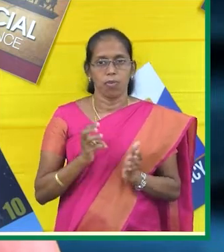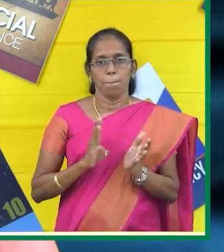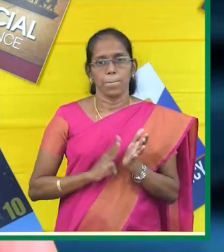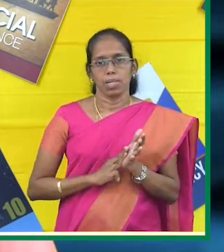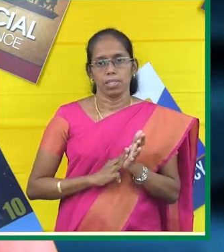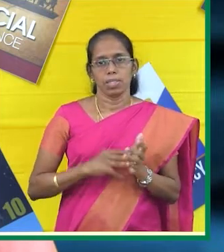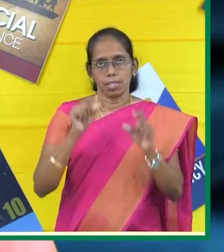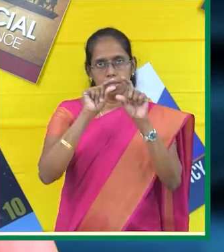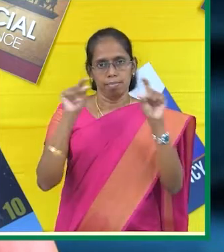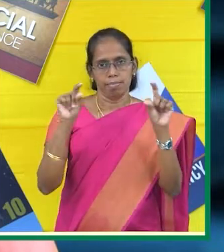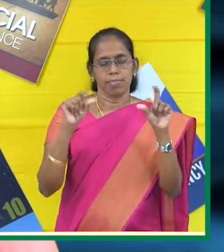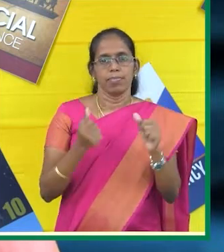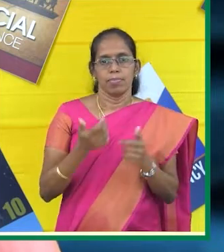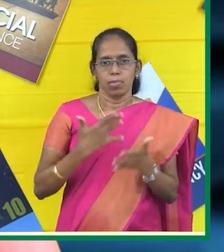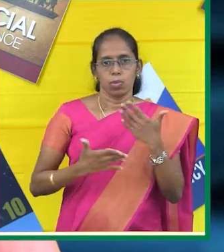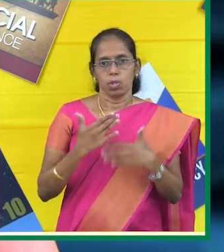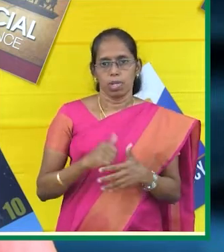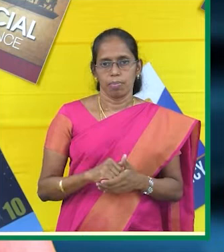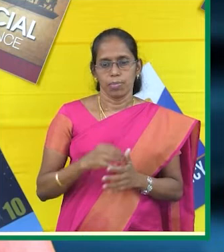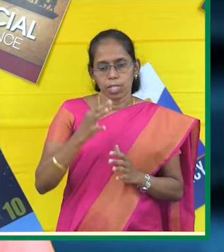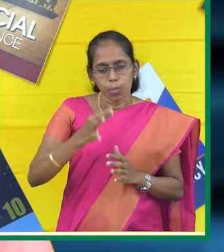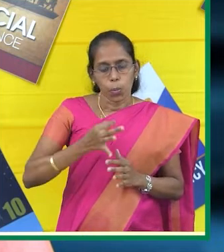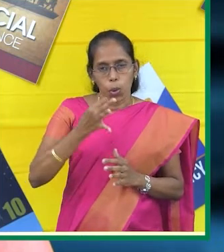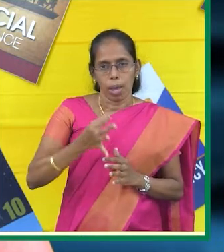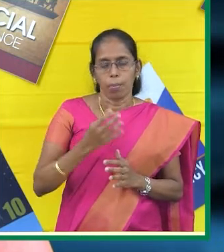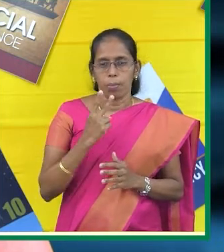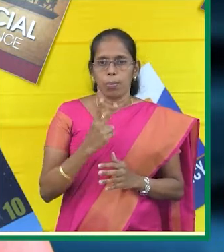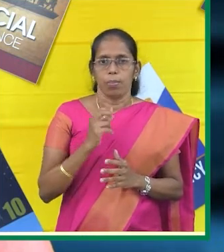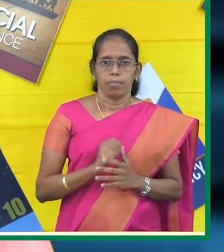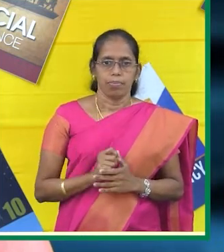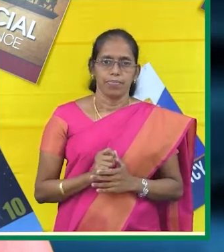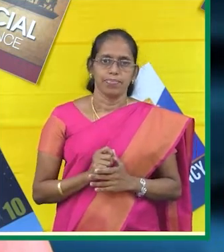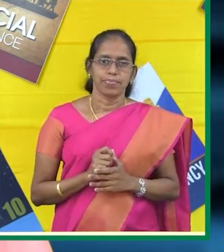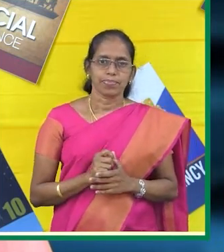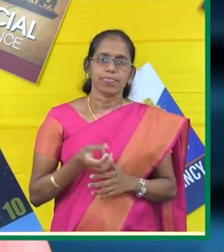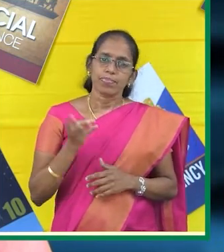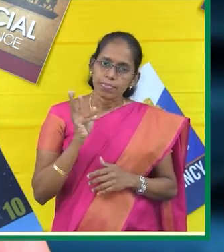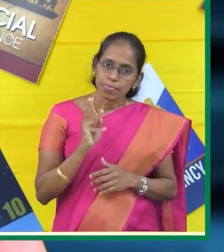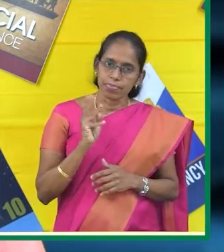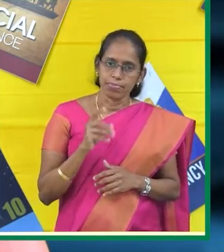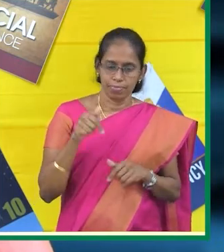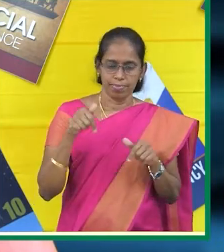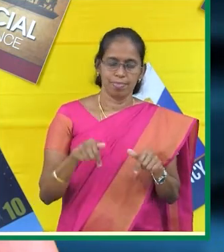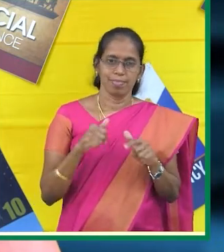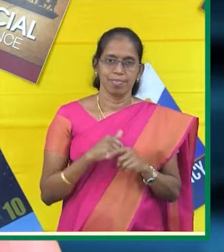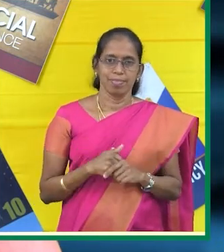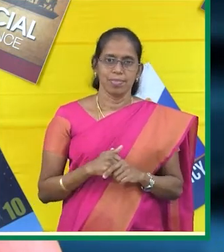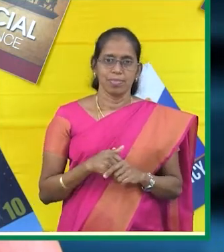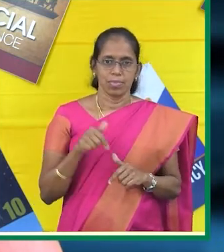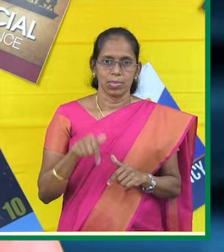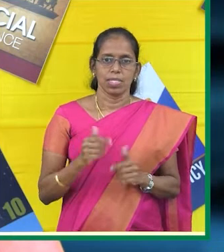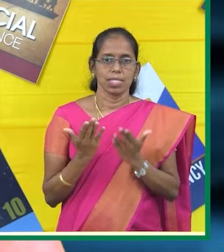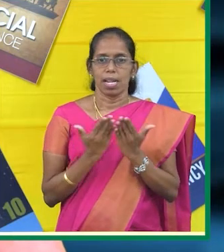த சீக்ரெட் ஆஃப் த மெஷின்ஸ் என்கிற தலைப்பிலேயான கவிதையில் போயமில் நாம் பார்த்தோம். மூன்றாவதாக இன்றைக்கு